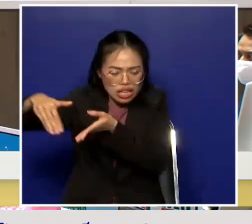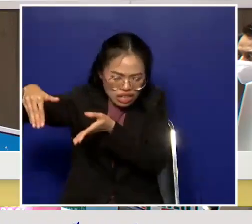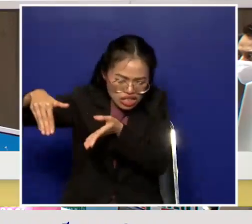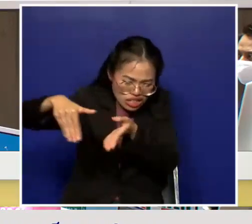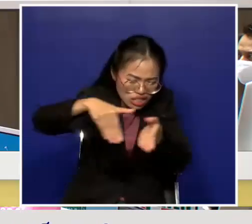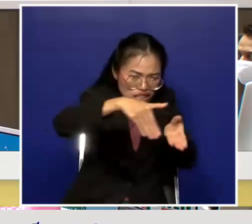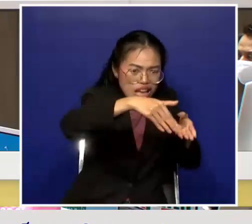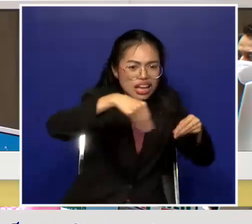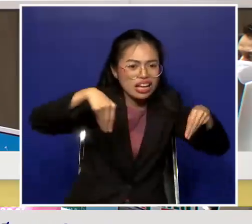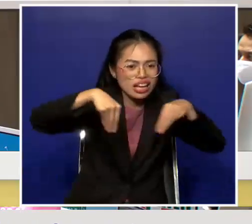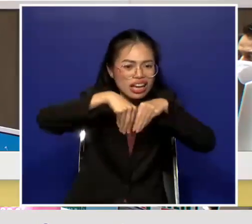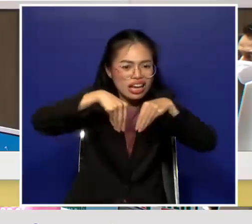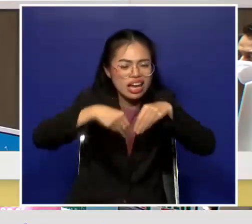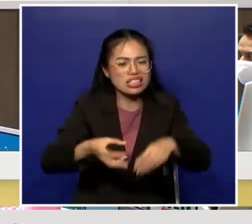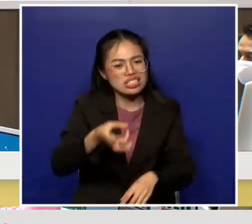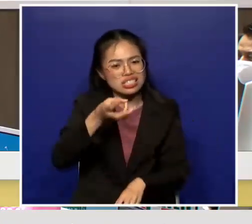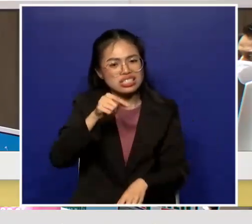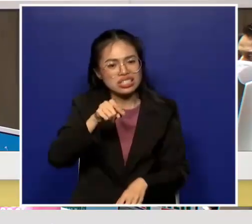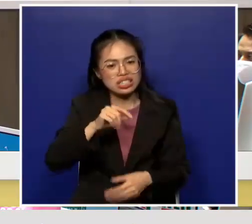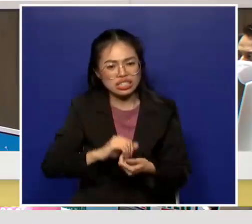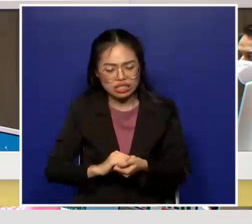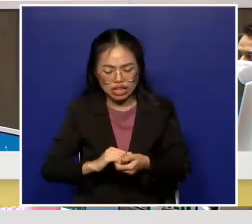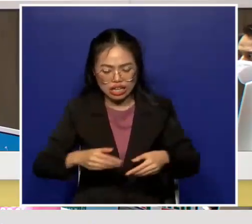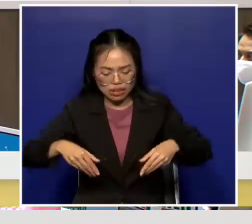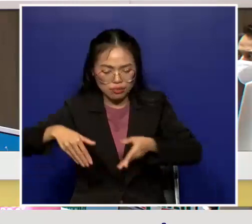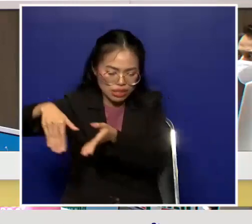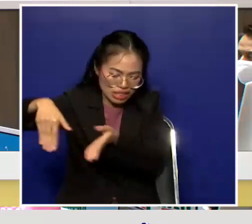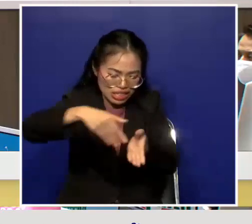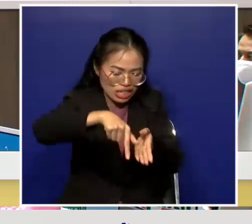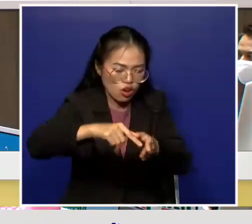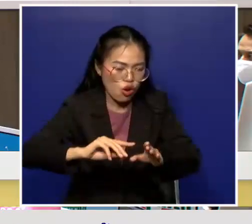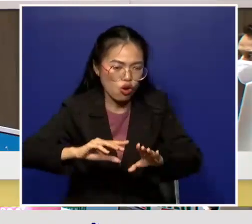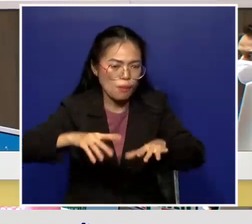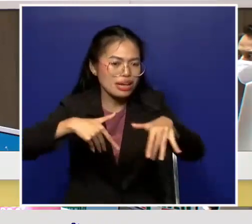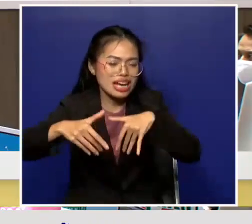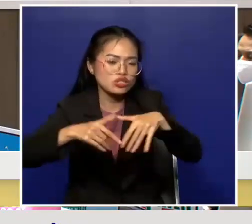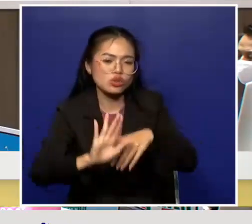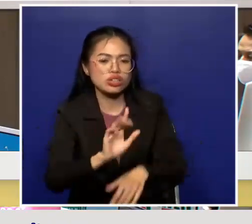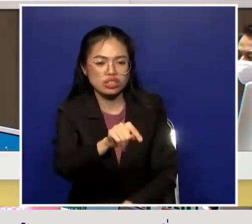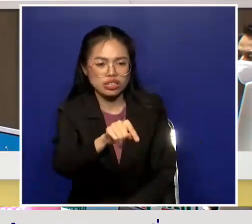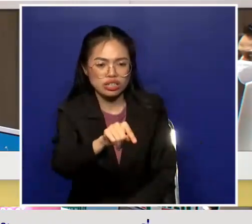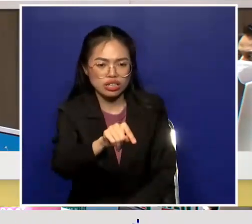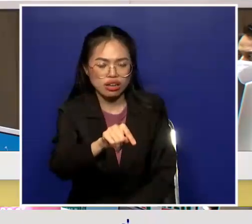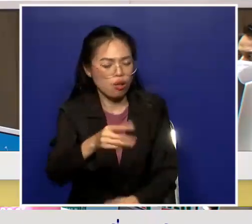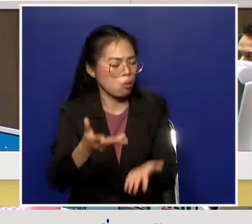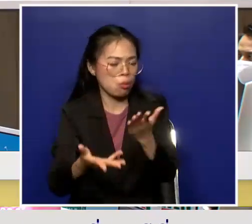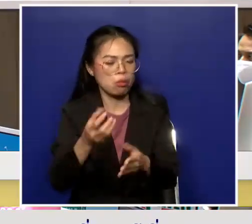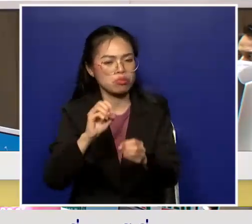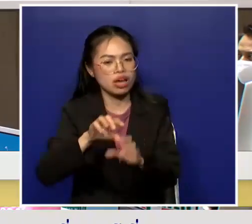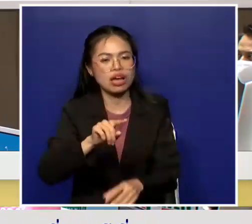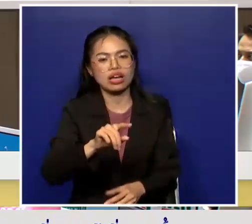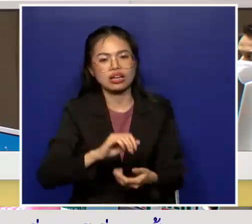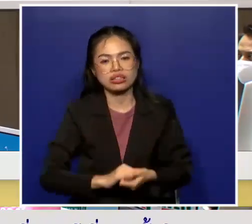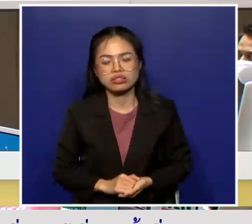ของตัวเองห้ามไปกินที่ตัวเองด้วยนะทับที่ชาวบ้านช่างเขาช่างมัน นะผมจะบอกช่างเผือกดีไหมมันพูดแล้วเดี๋ยวจะว่า